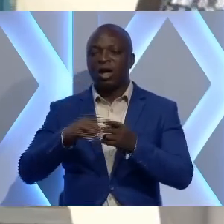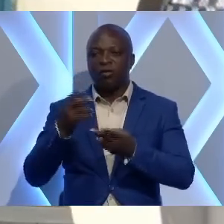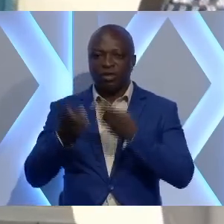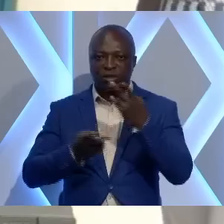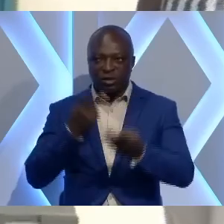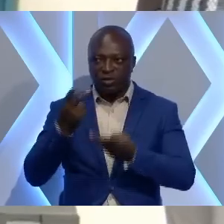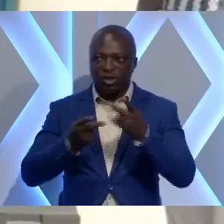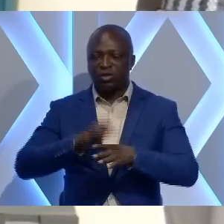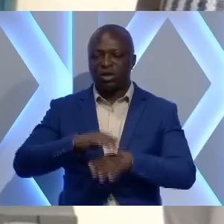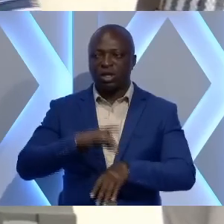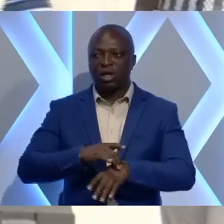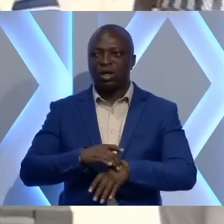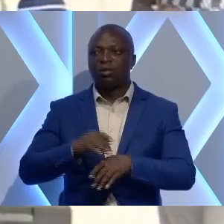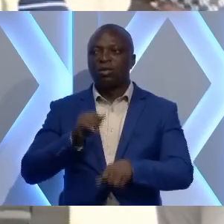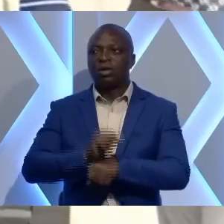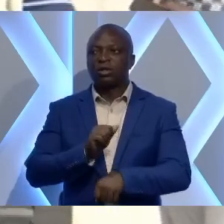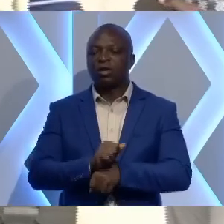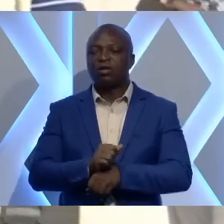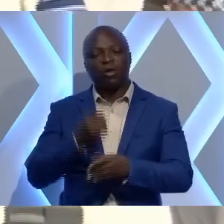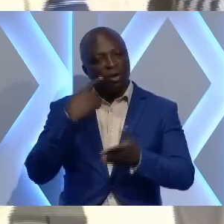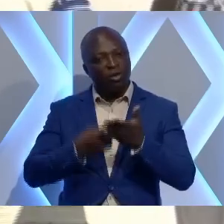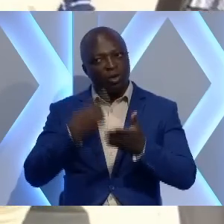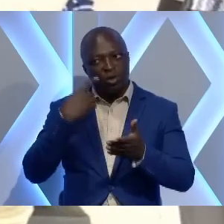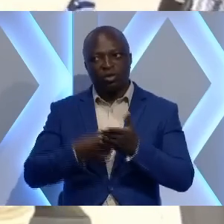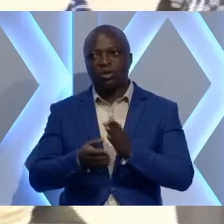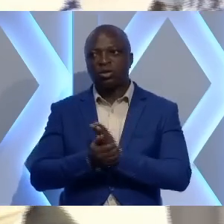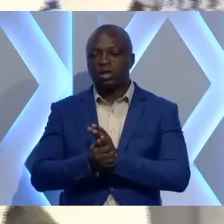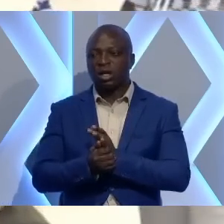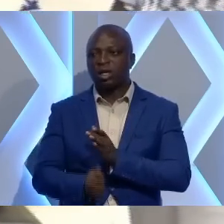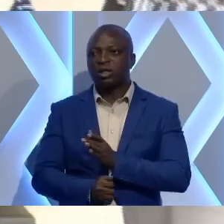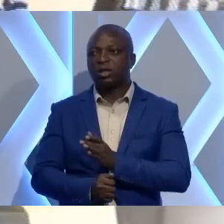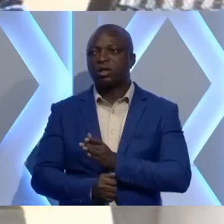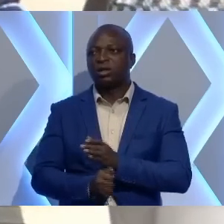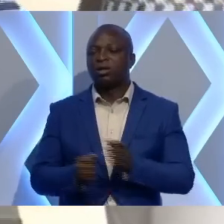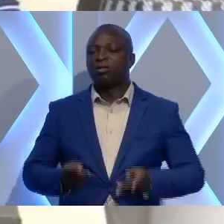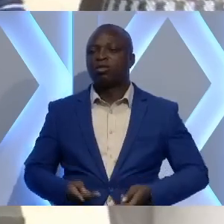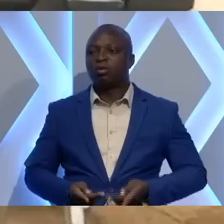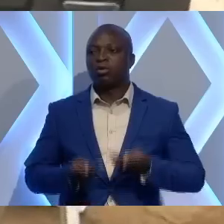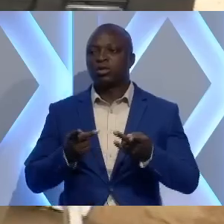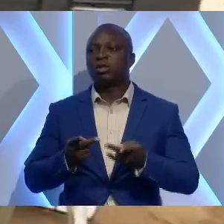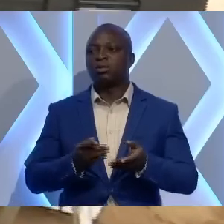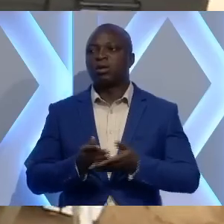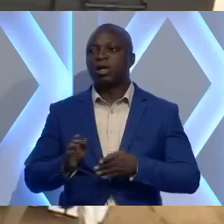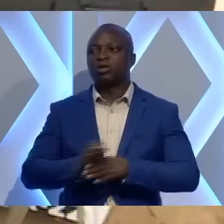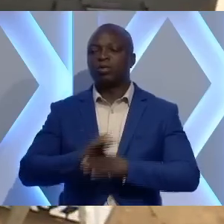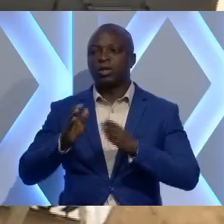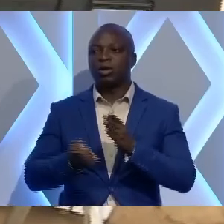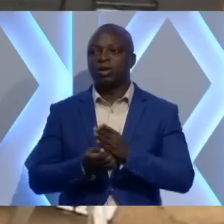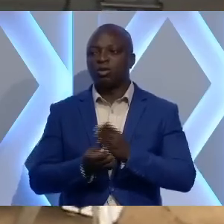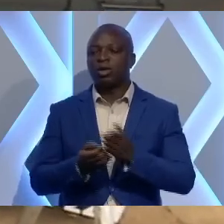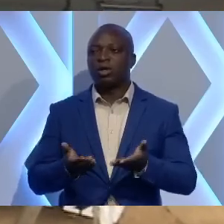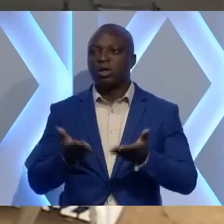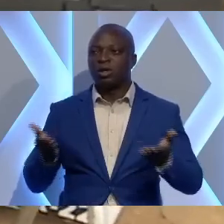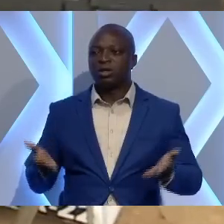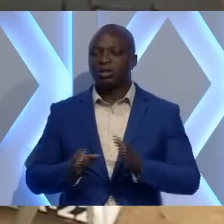descentes sur le terrain pour des opérations de contrôle de la qualité des fruits de frigorigène proposés aux clients par des opérateurs économiques. Ici,